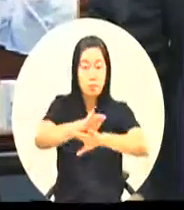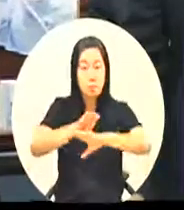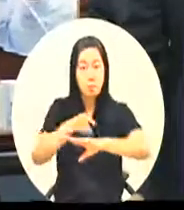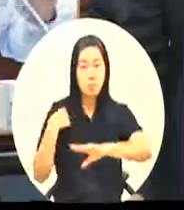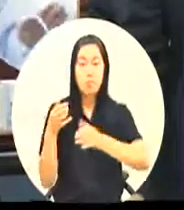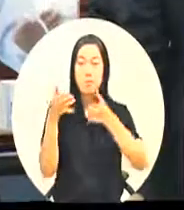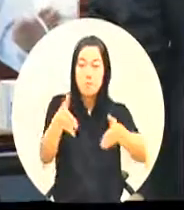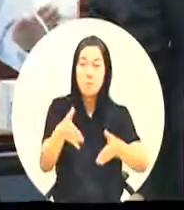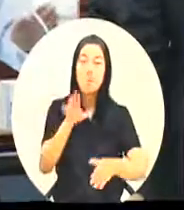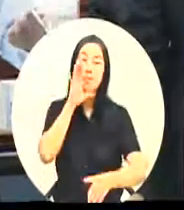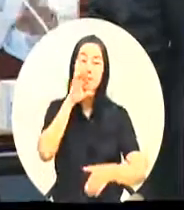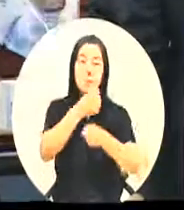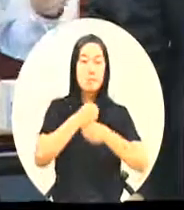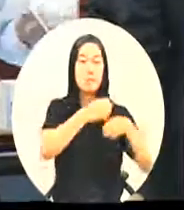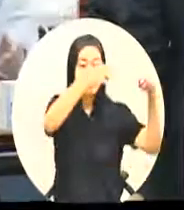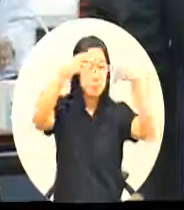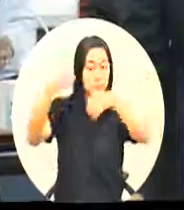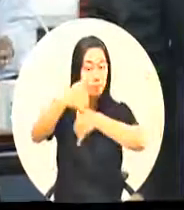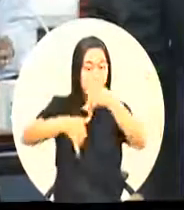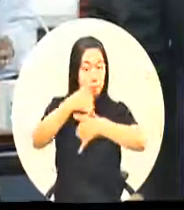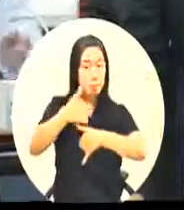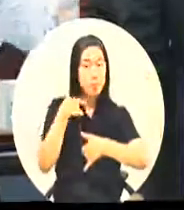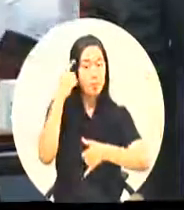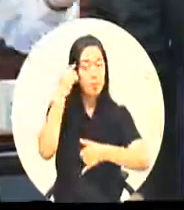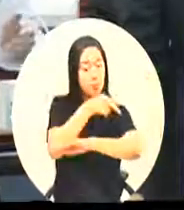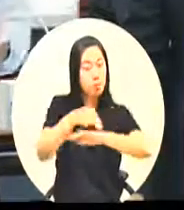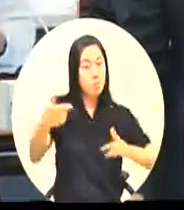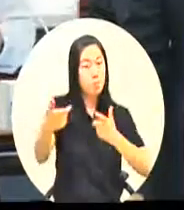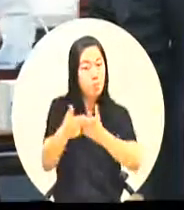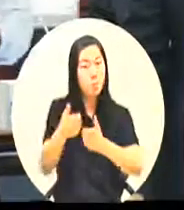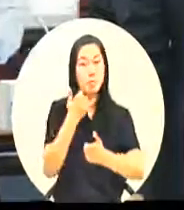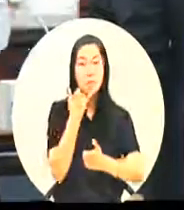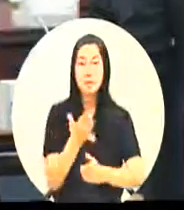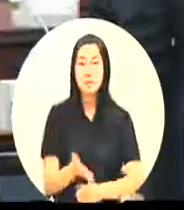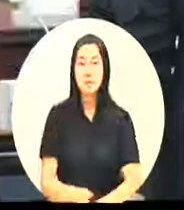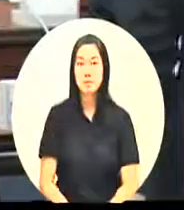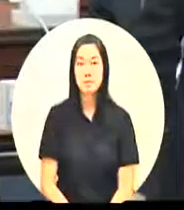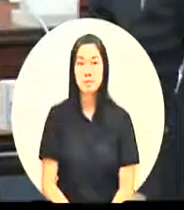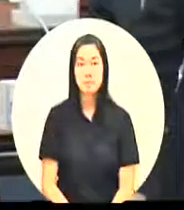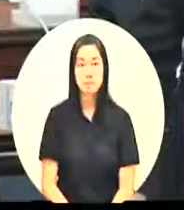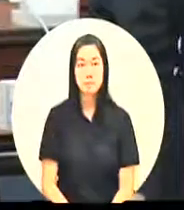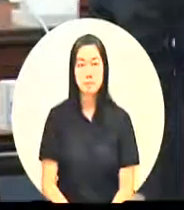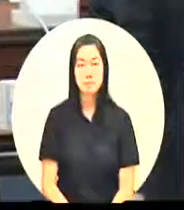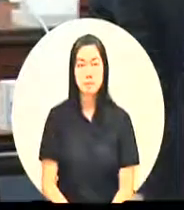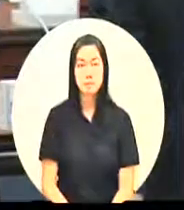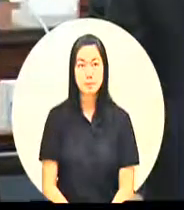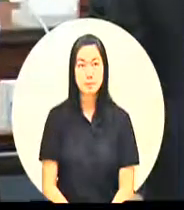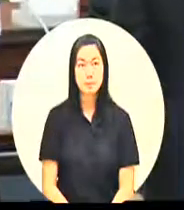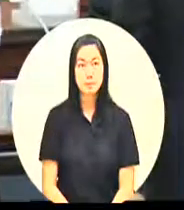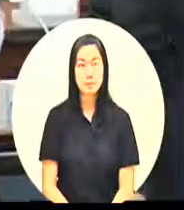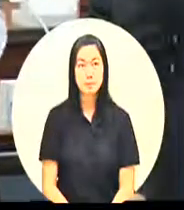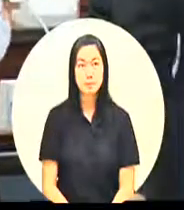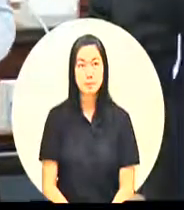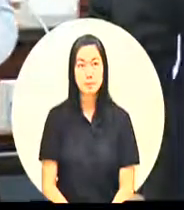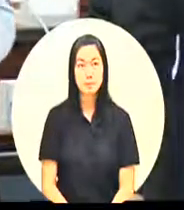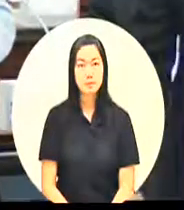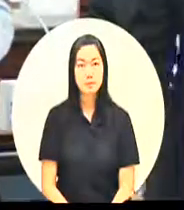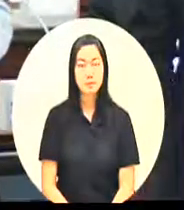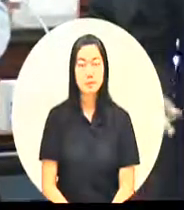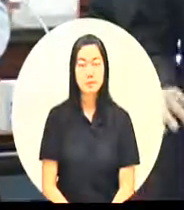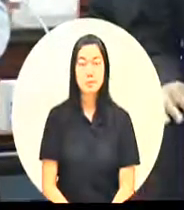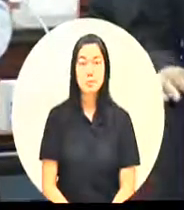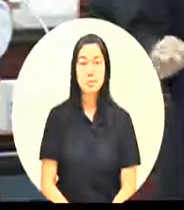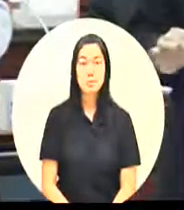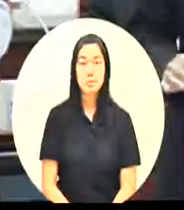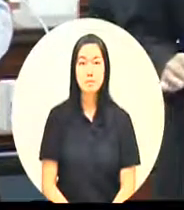一个这样的一个活动来做这样的设计？不晓得局长你觉得怎样？ 跟议员报告哈，有关于